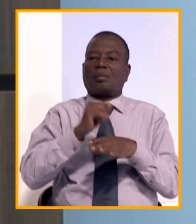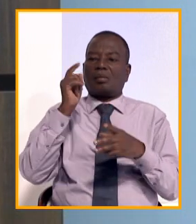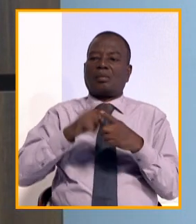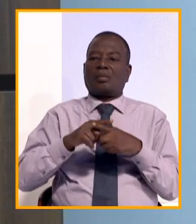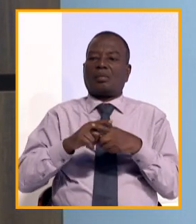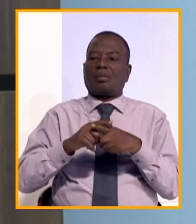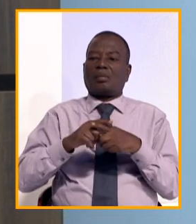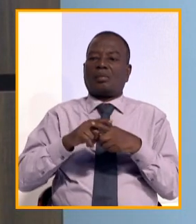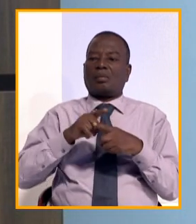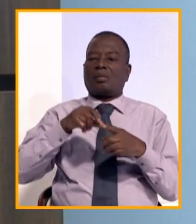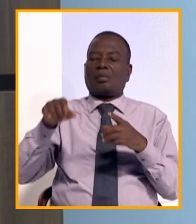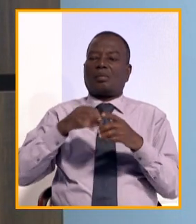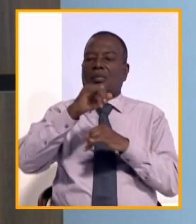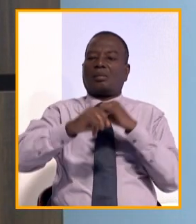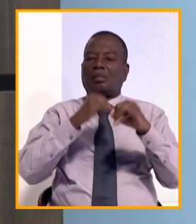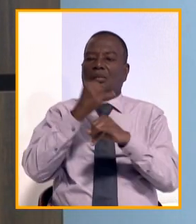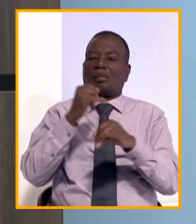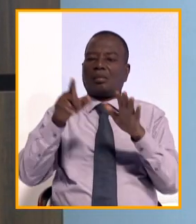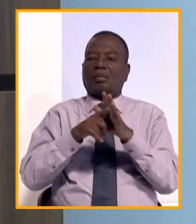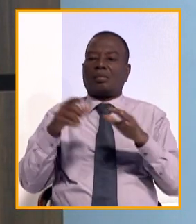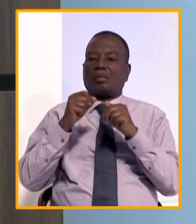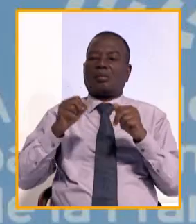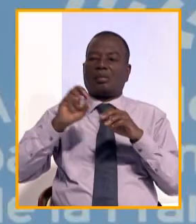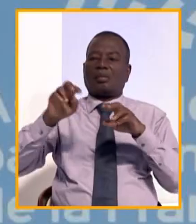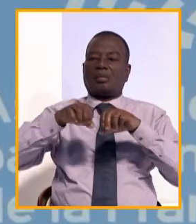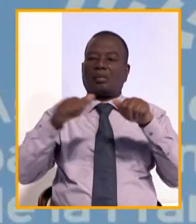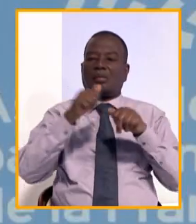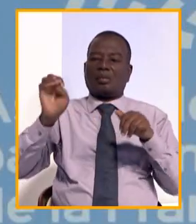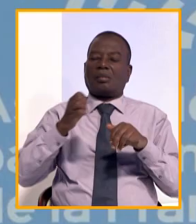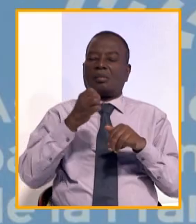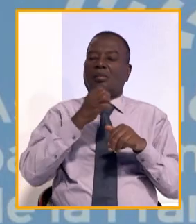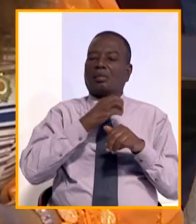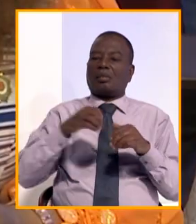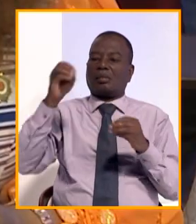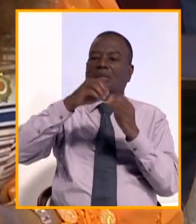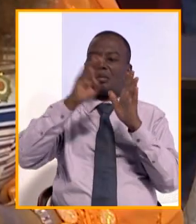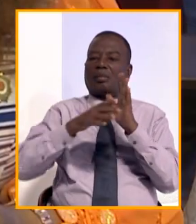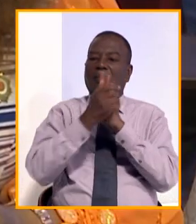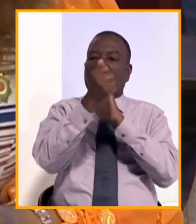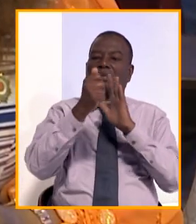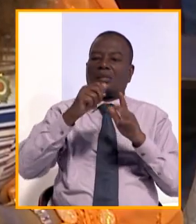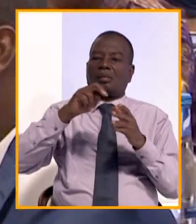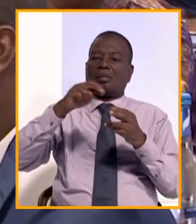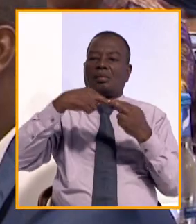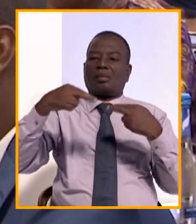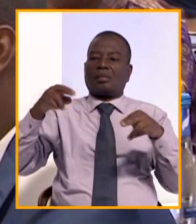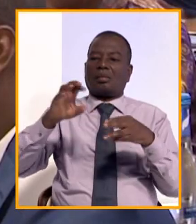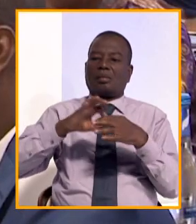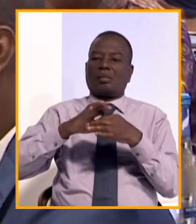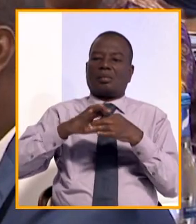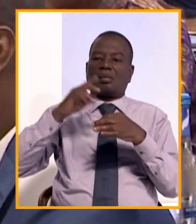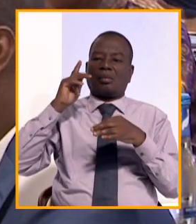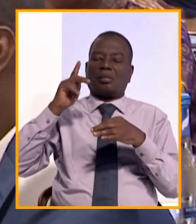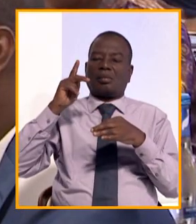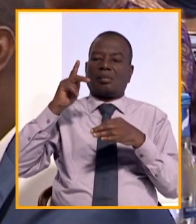tribunes internationales sur des thématiques d'actualité, le renforcement de la qualité des relations de coopération